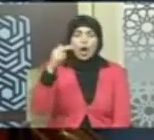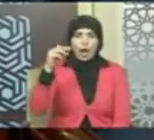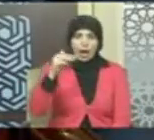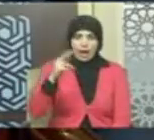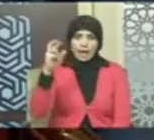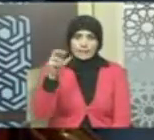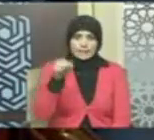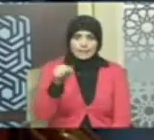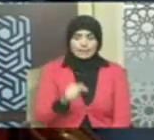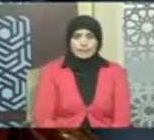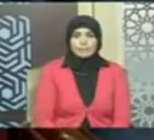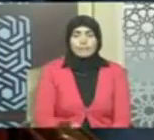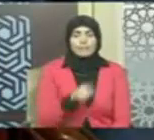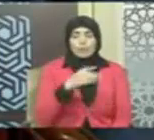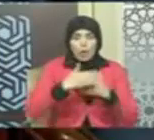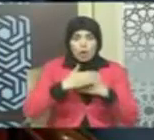وأقرأهم أبي،